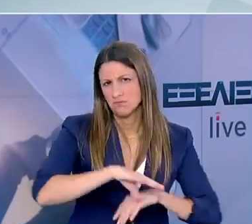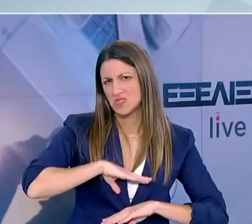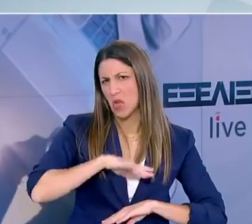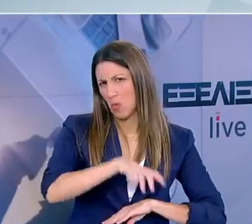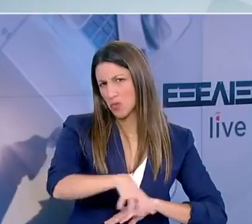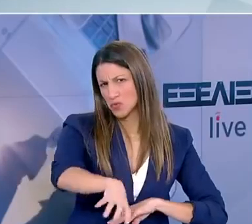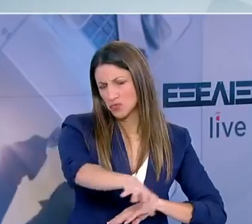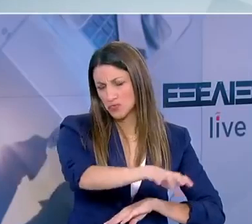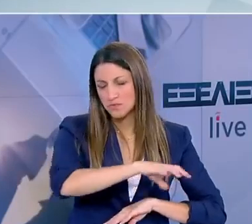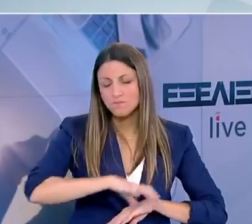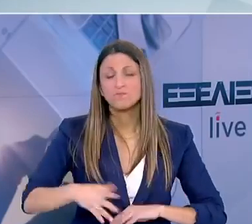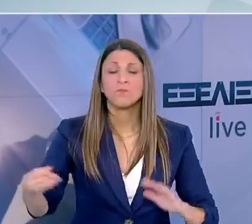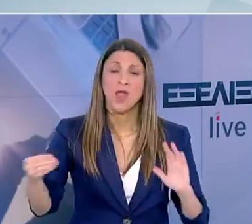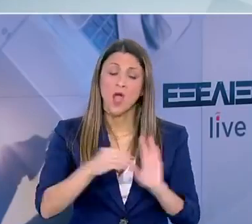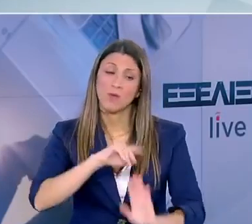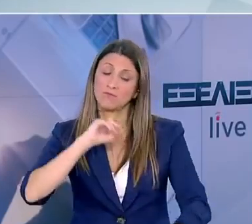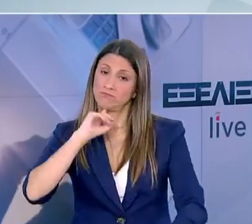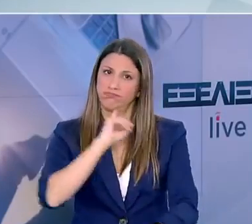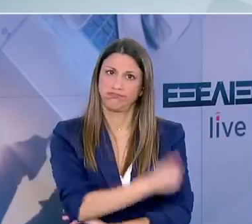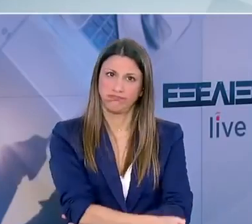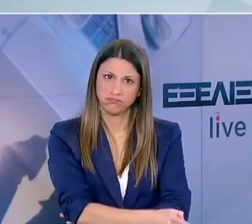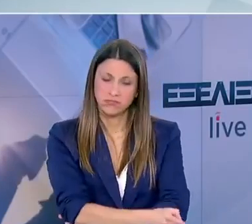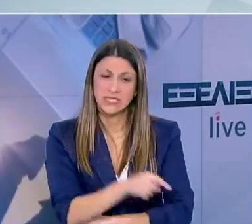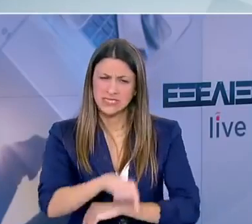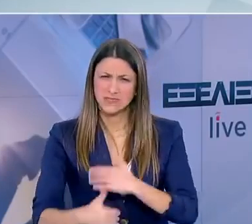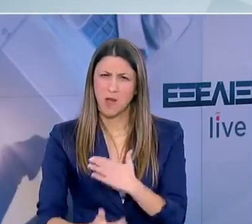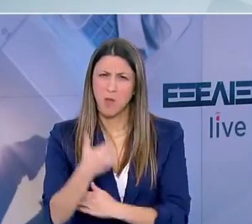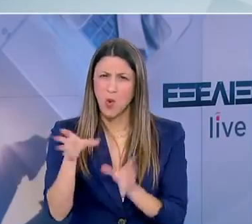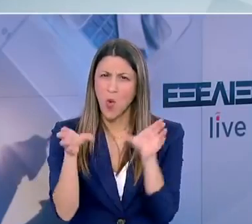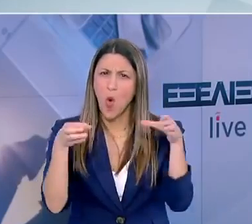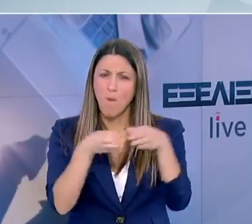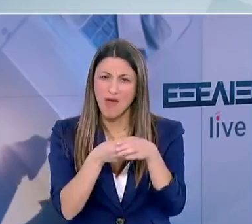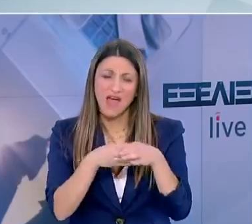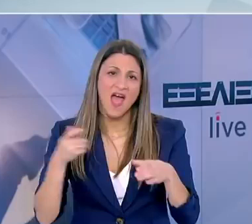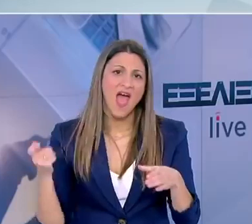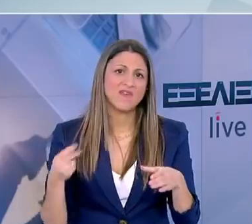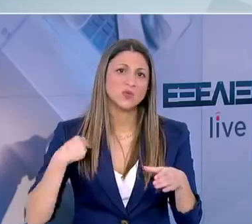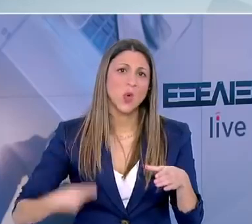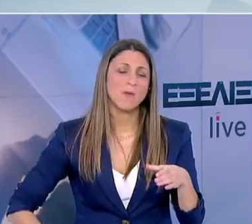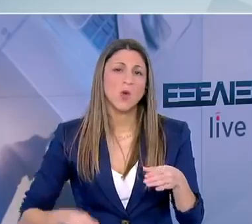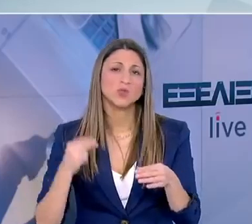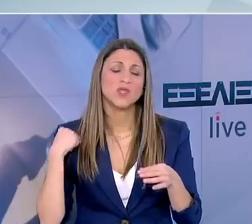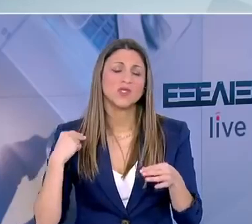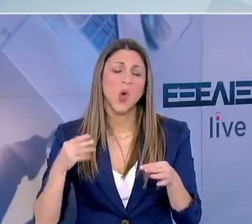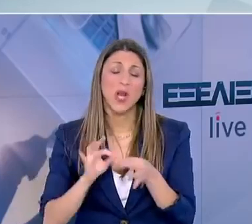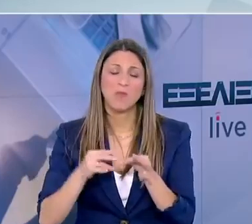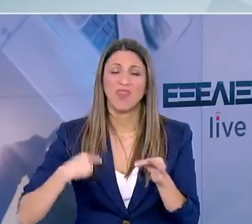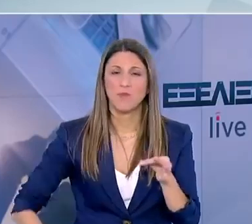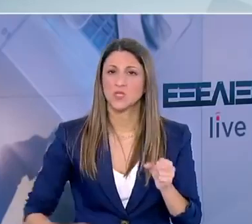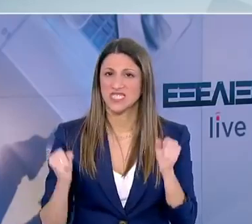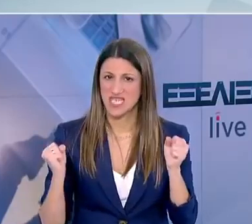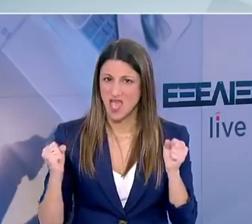εντολή να μεταβούν και είναι από σήμερα το πρωί εκεί τα κλιμάκια του ΕΟΔΗ και της Γενικής Γραμματείας Πολιτικής